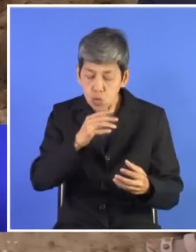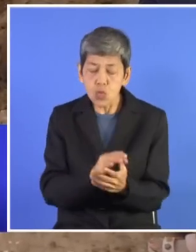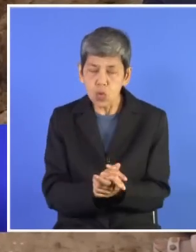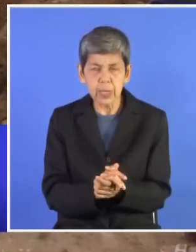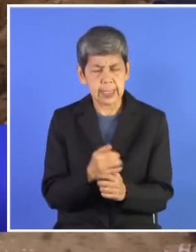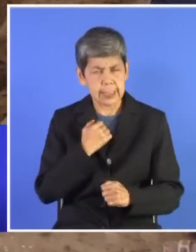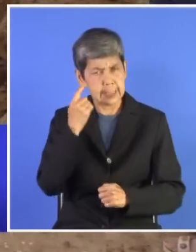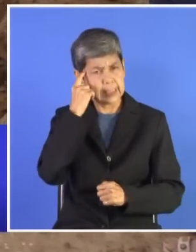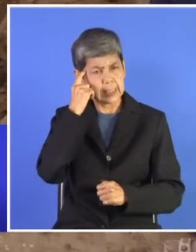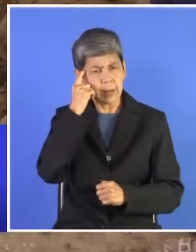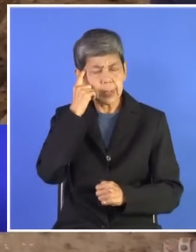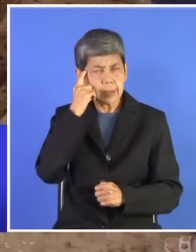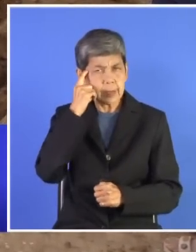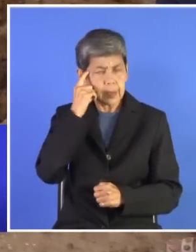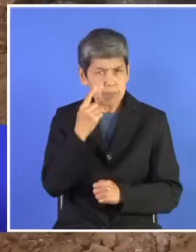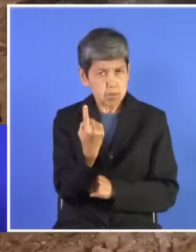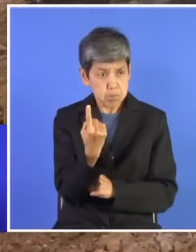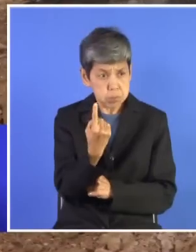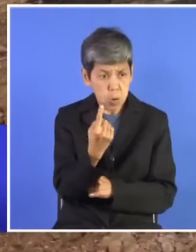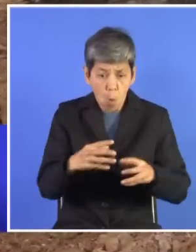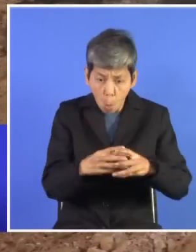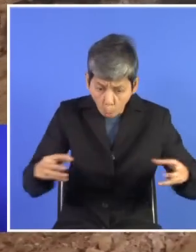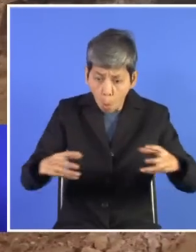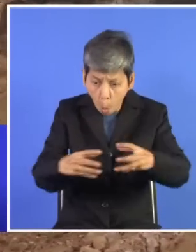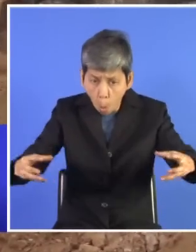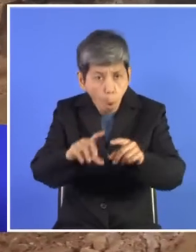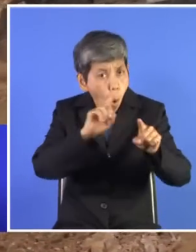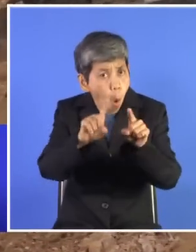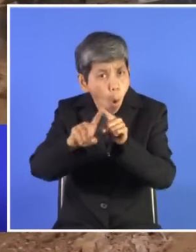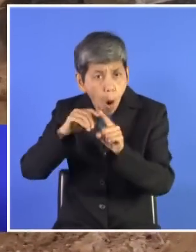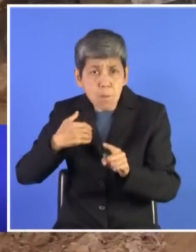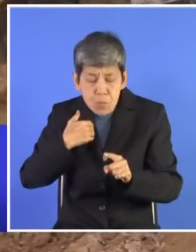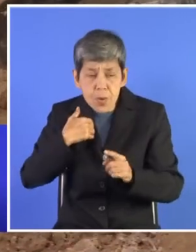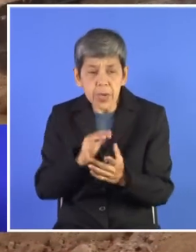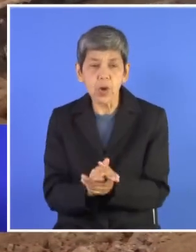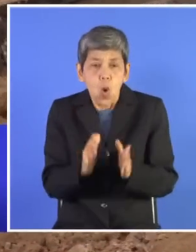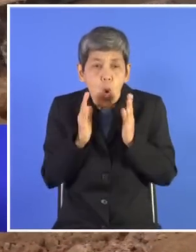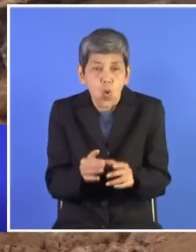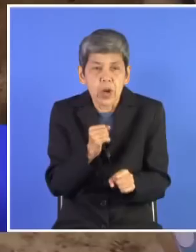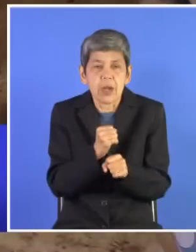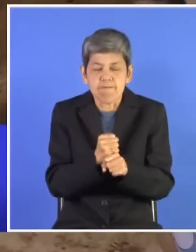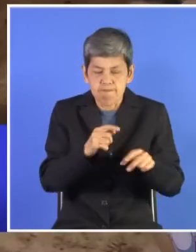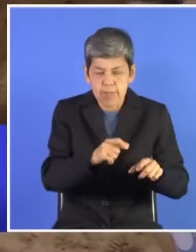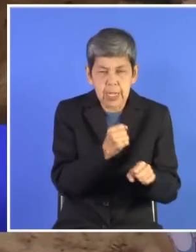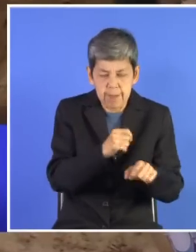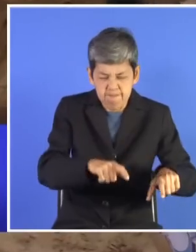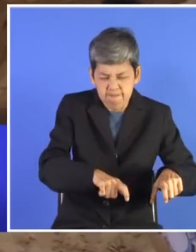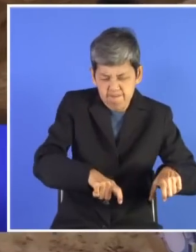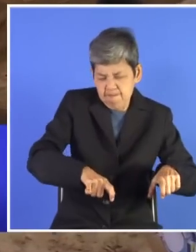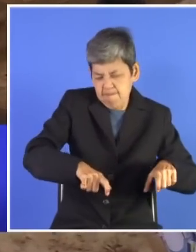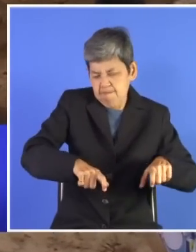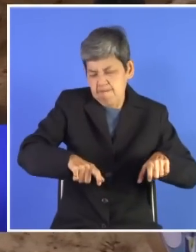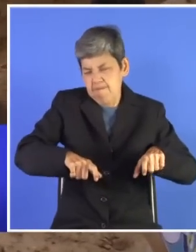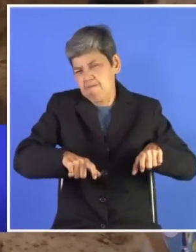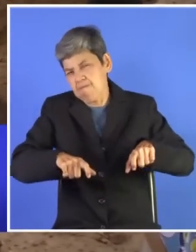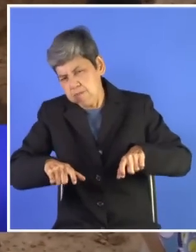เลยบอกว่าไม่เฉพาะมีอันเดียวนะมีอยู่หลายต้นว่าอย่างนั้นเถอะนี่นะฮะคนงานก็นำแบ็คโฮเนี่ยไปทำการลากต้นตะเคียนขึ้นมาจากแม่